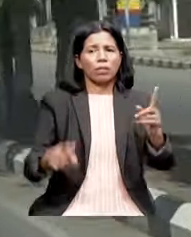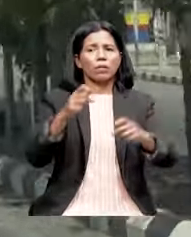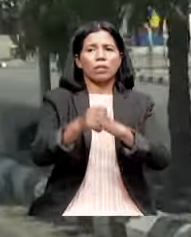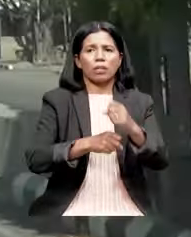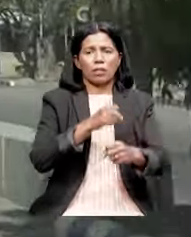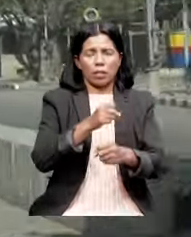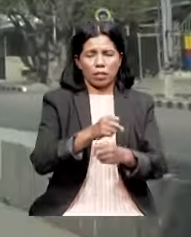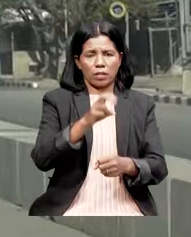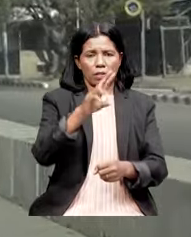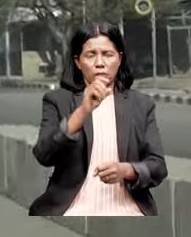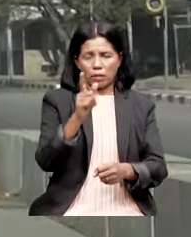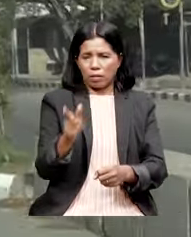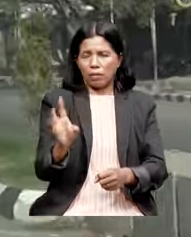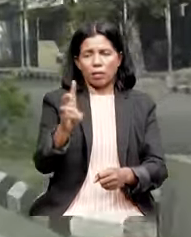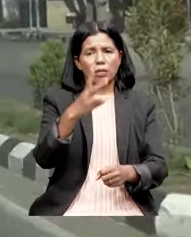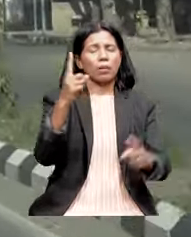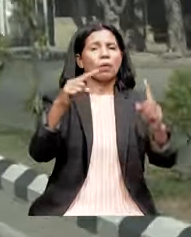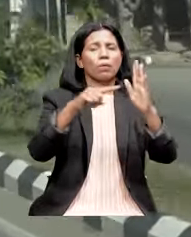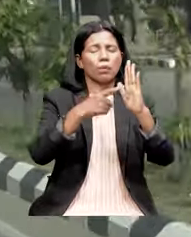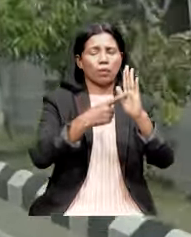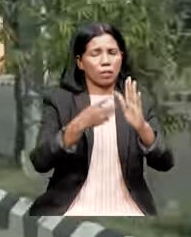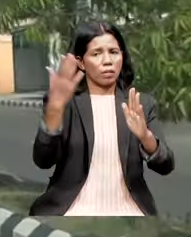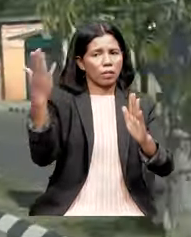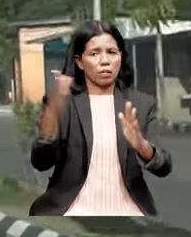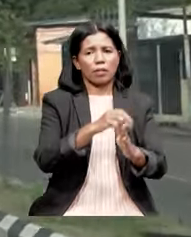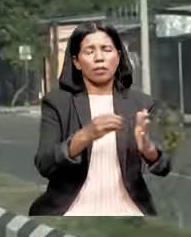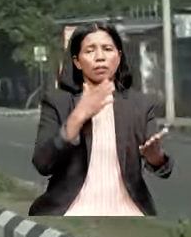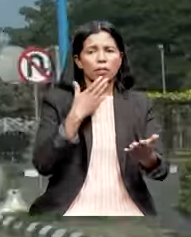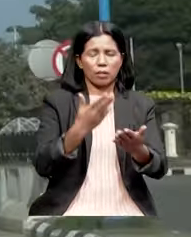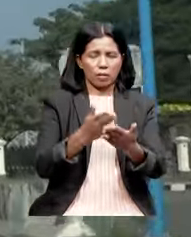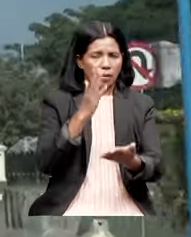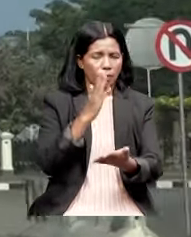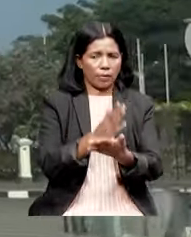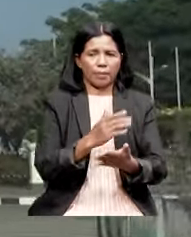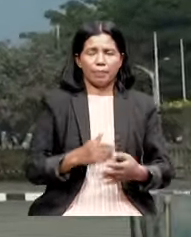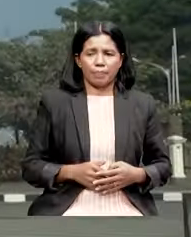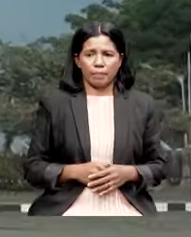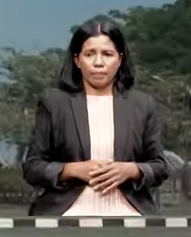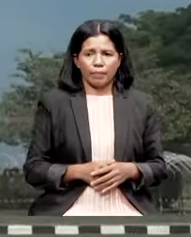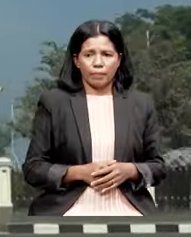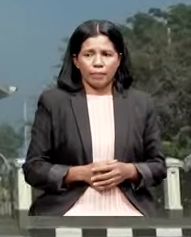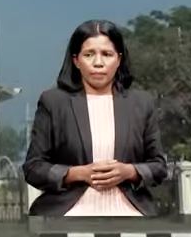rinrua sanu resinen mai be ha huhu sineba progresso quase parado Dilma Suzeti, GMN